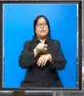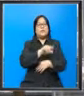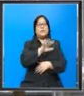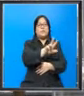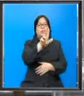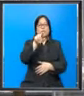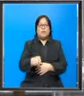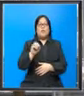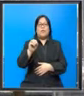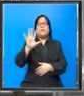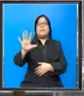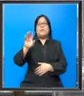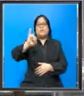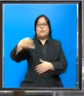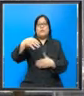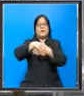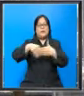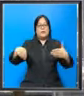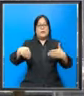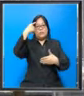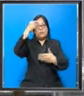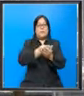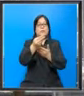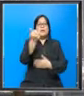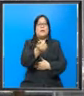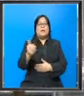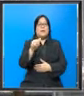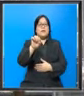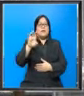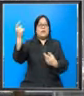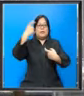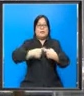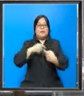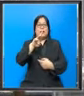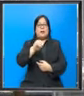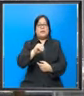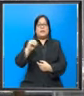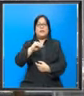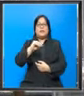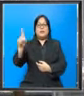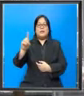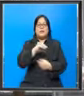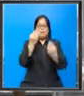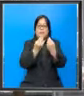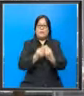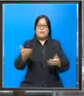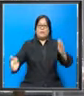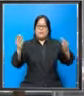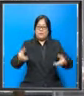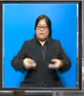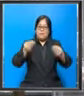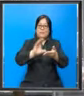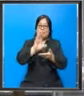imvu 3005 juta Ringgit untuk membeli peralatan aset berkaitan arendi berbanding jumlah yang